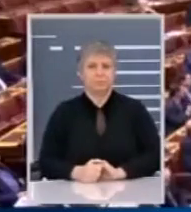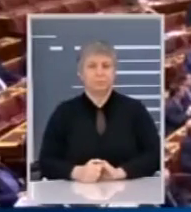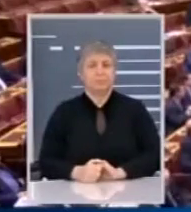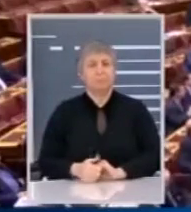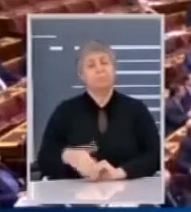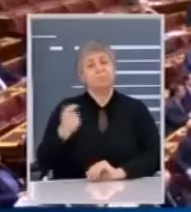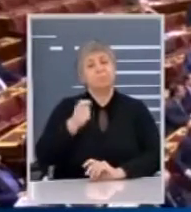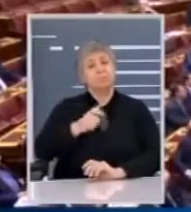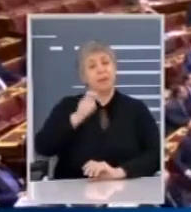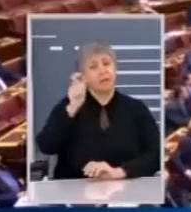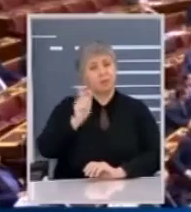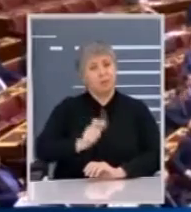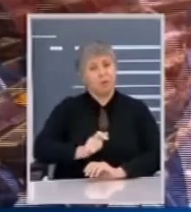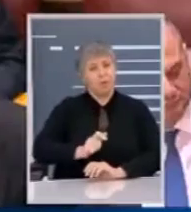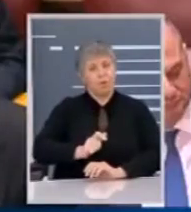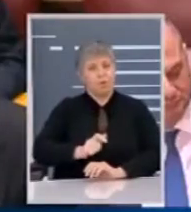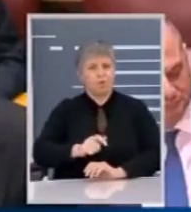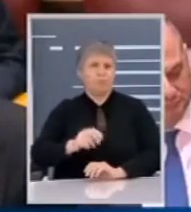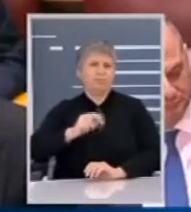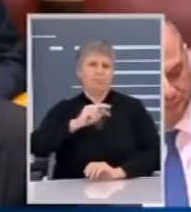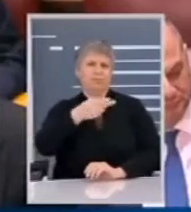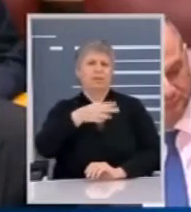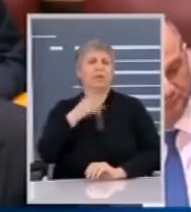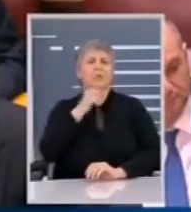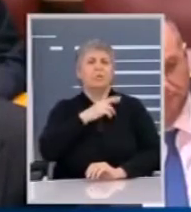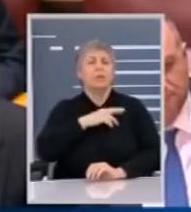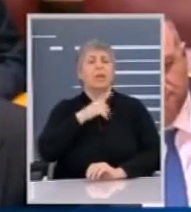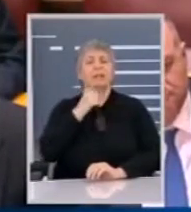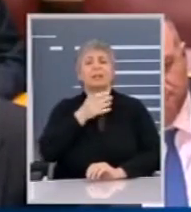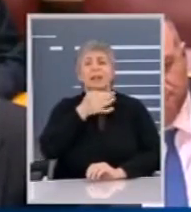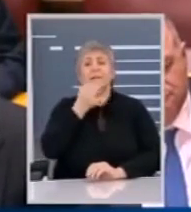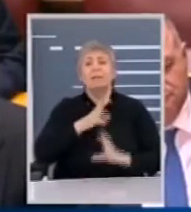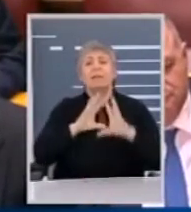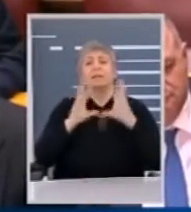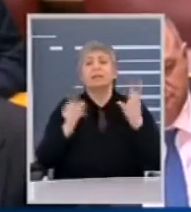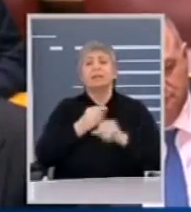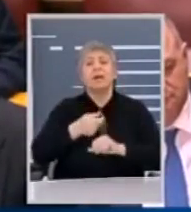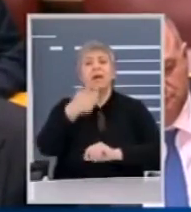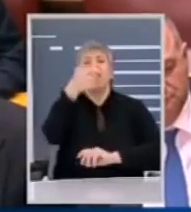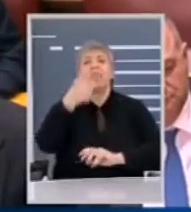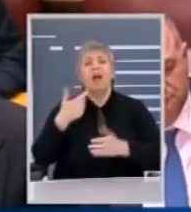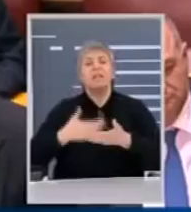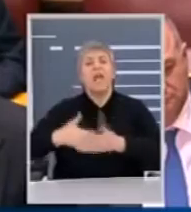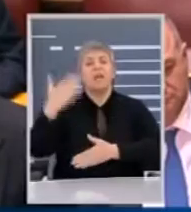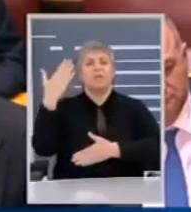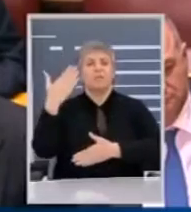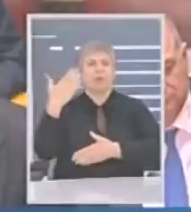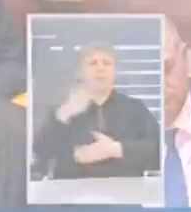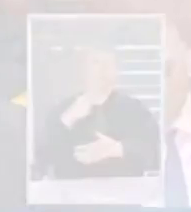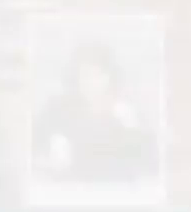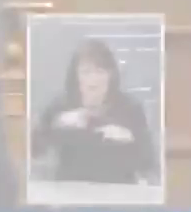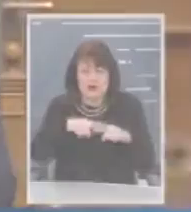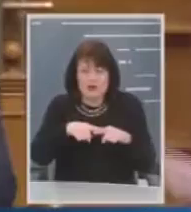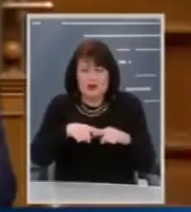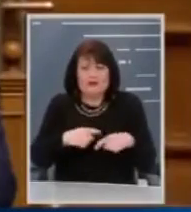της Νέας Δημοκρατίας Κυριάκου Μητσοτάκη, αλλά και ένα διπλό μπραντ εφέρ μεταξύ της Φόφης Γεννηματά και του Αλέξη Τσίπρα για τα δάνεια του